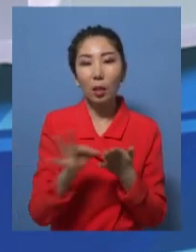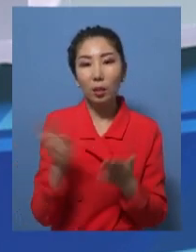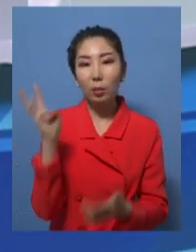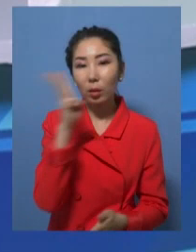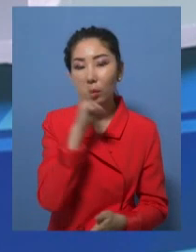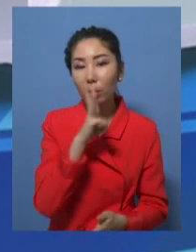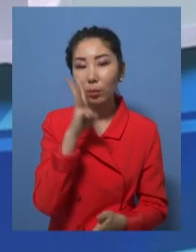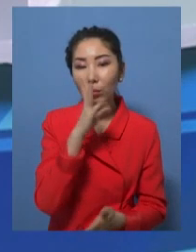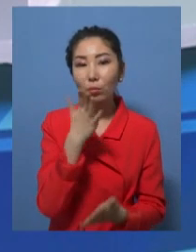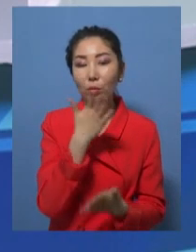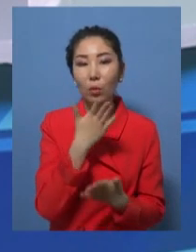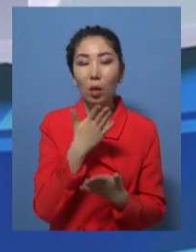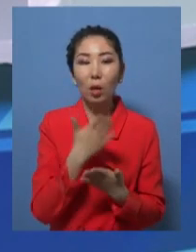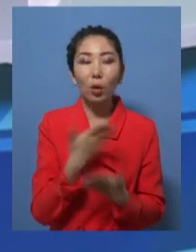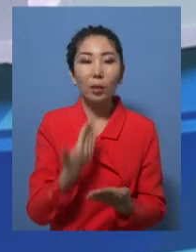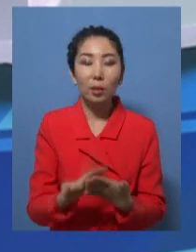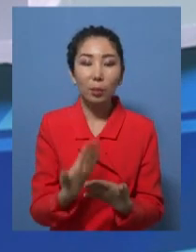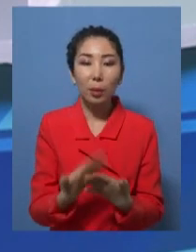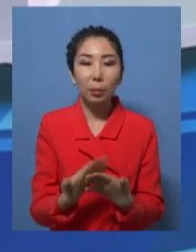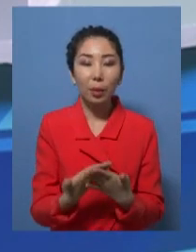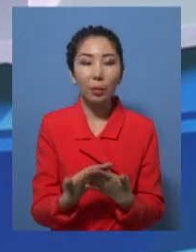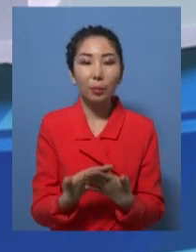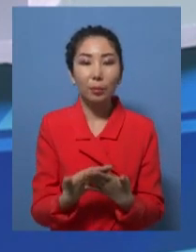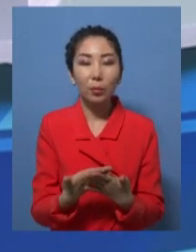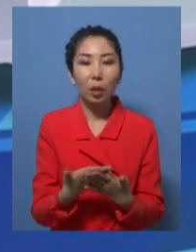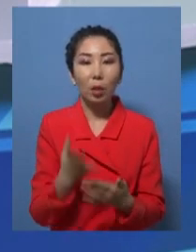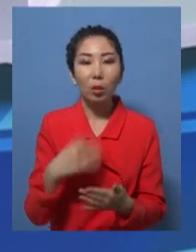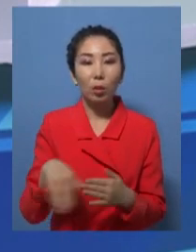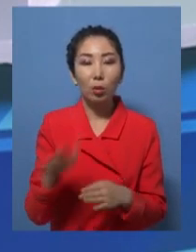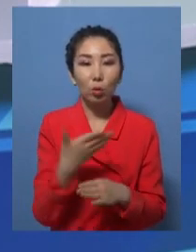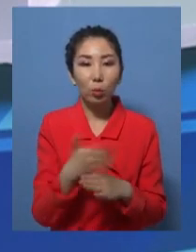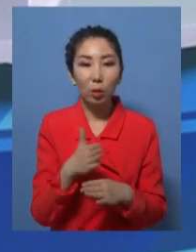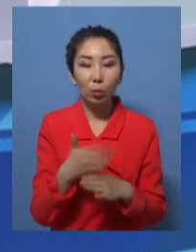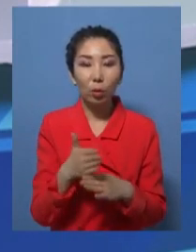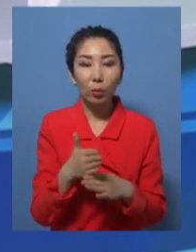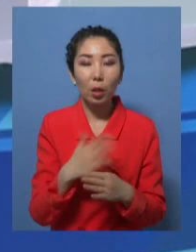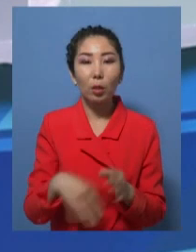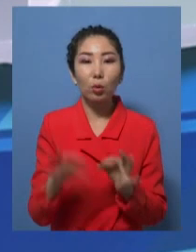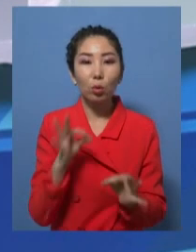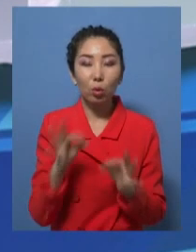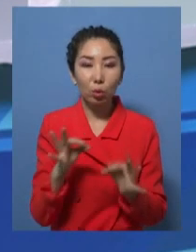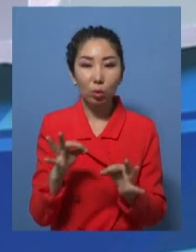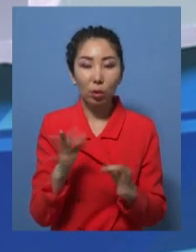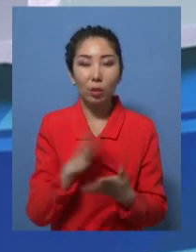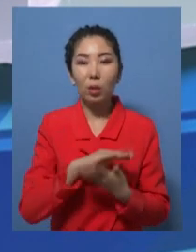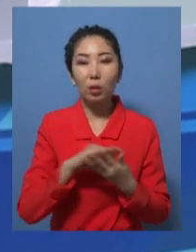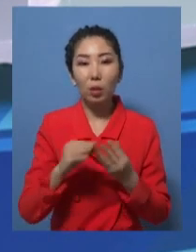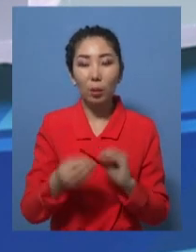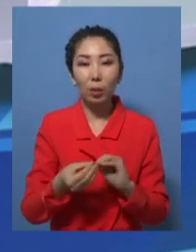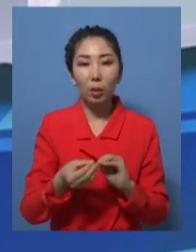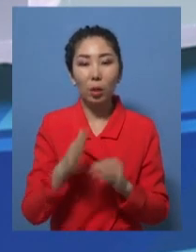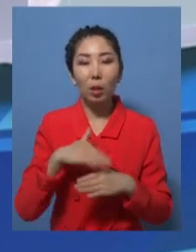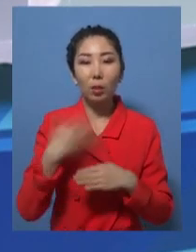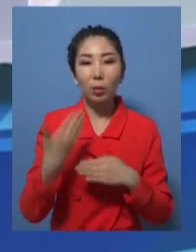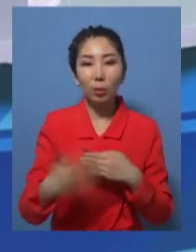келген. Оған себеп жаңағы субсидияны бөлінеді, сол субсидияны дұрыс алмай келген. Нәтижесінде айлығын кешіктіріп